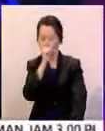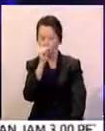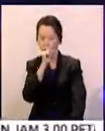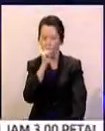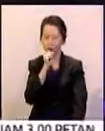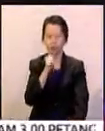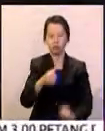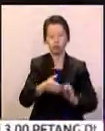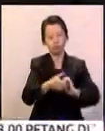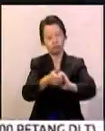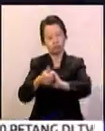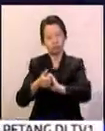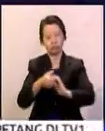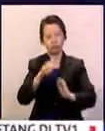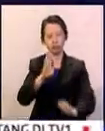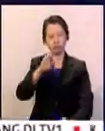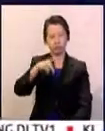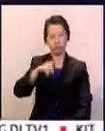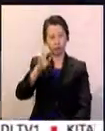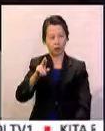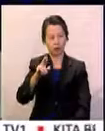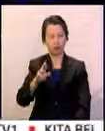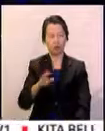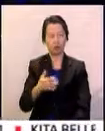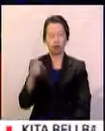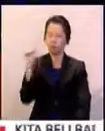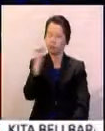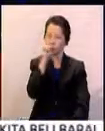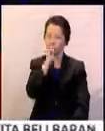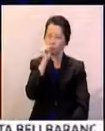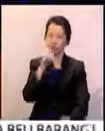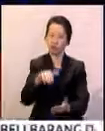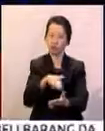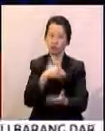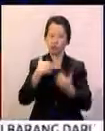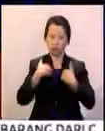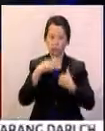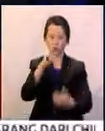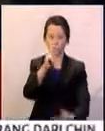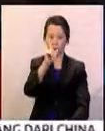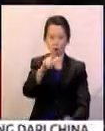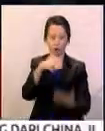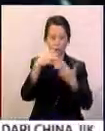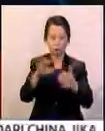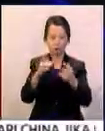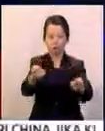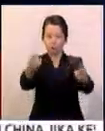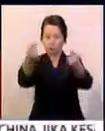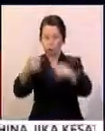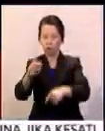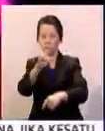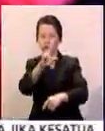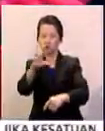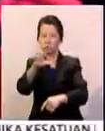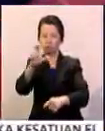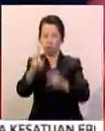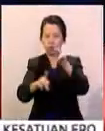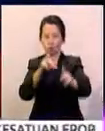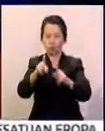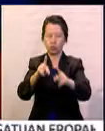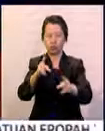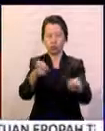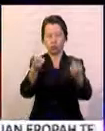konsert silaturahim BPR. Kabarnya, konsert yang diadakan di ibu negara itu telah dihadiri ratusan peminat tegar